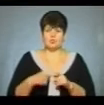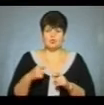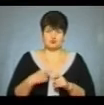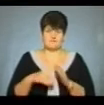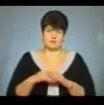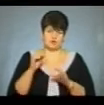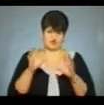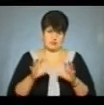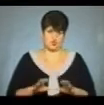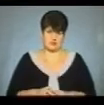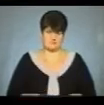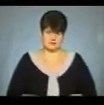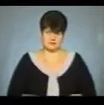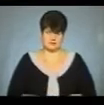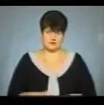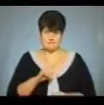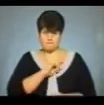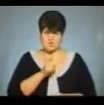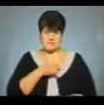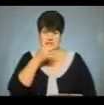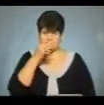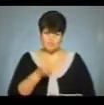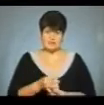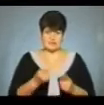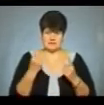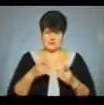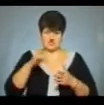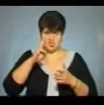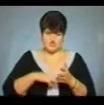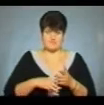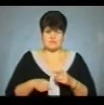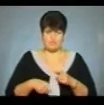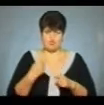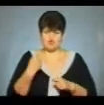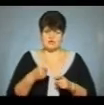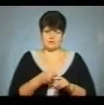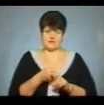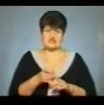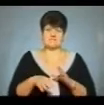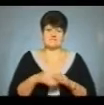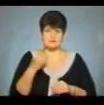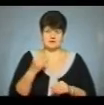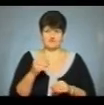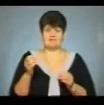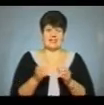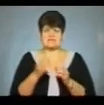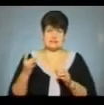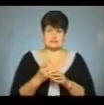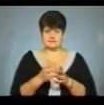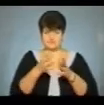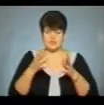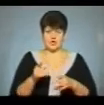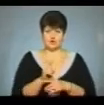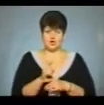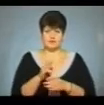виборчого законодавства. Посилити відповідальність та суттєво збільшити штрафи за правопорушення, пов'язані з виборами, хоча б в 10 разів. Визначити розмір